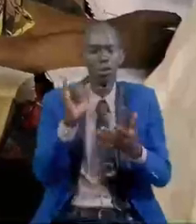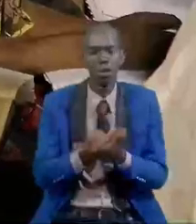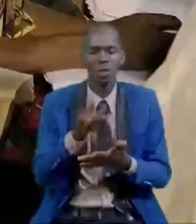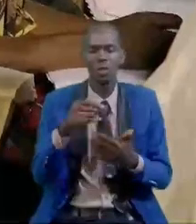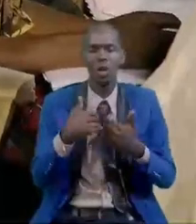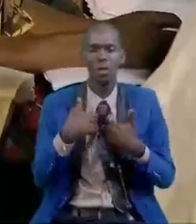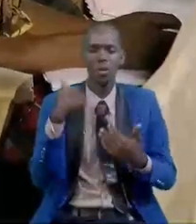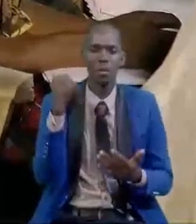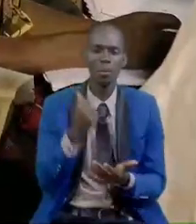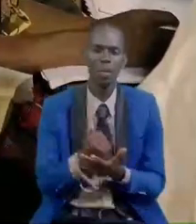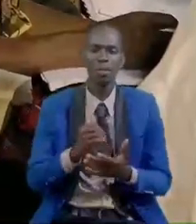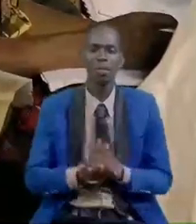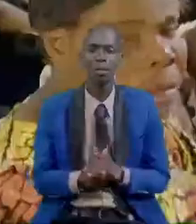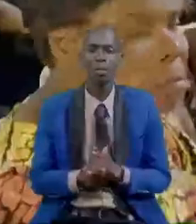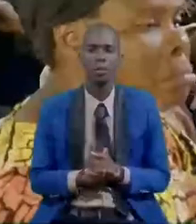Amen.